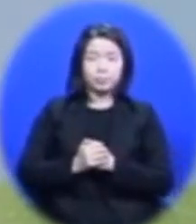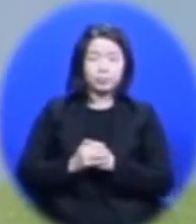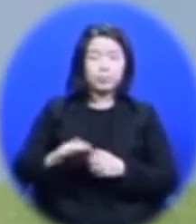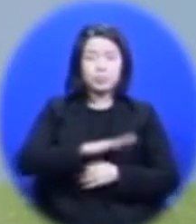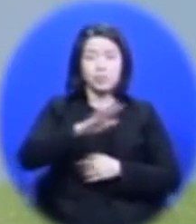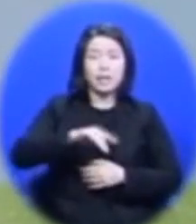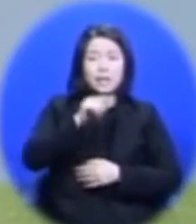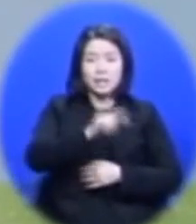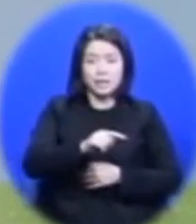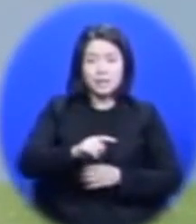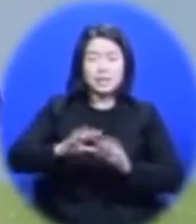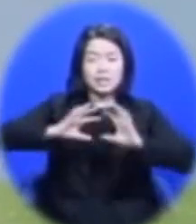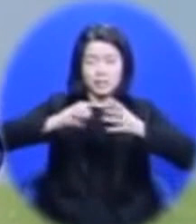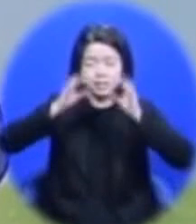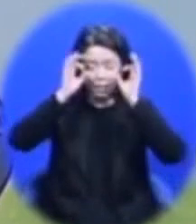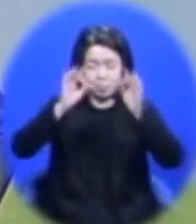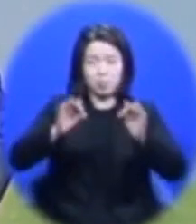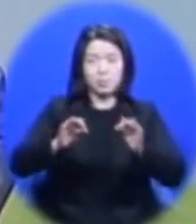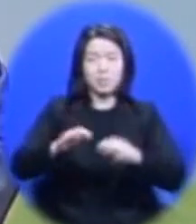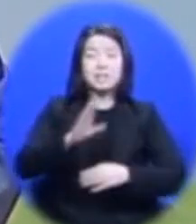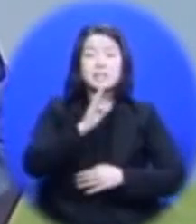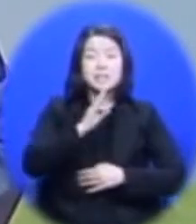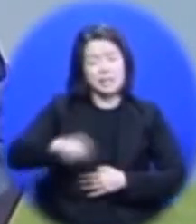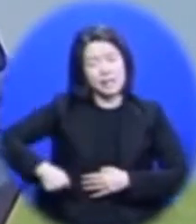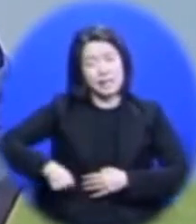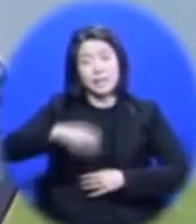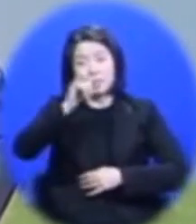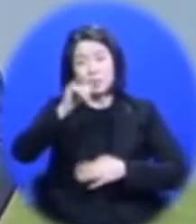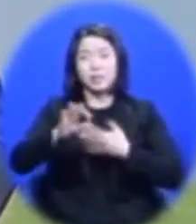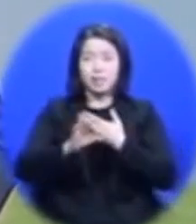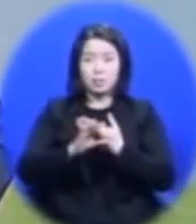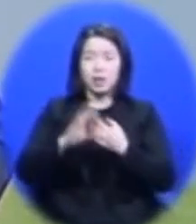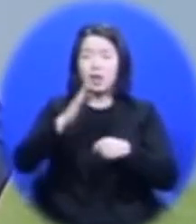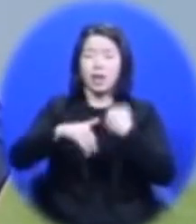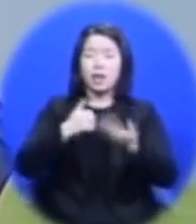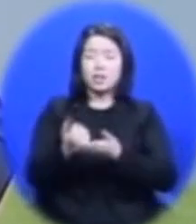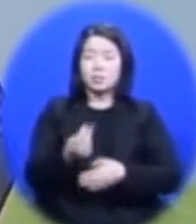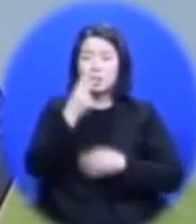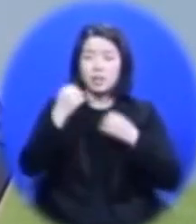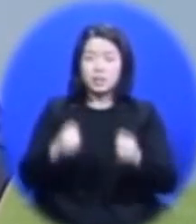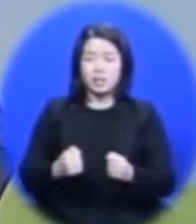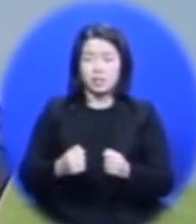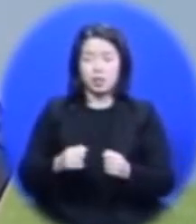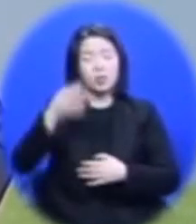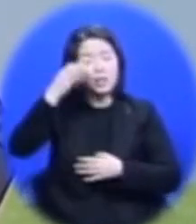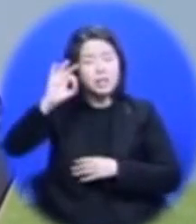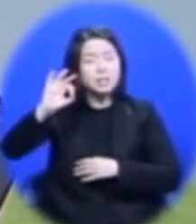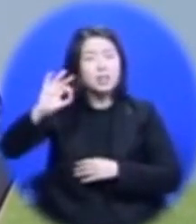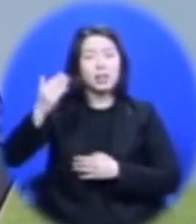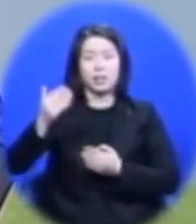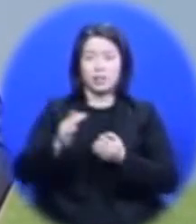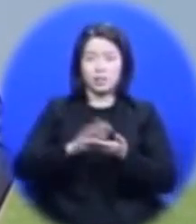우리는 이 세상을 보면 진짜 양심이 있는 사람이라면 하나님이 살아계시다고 인정할 수밖에 없어요.